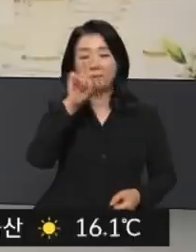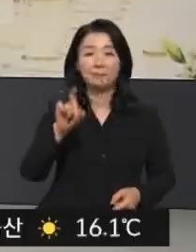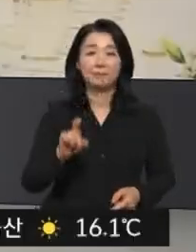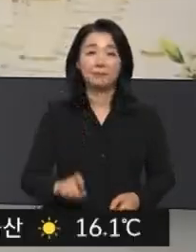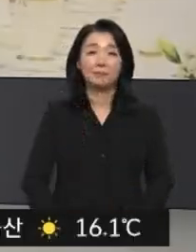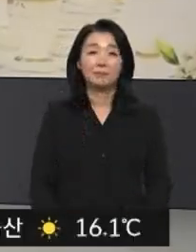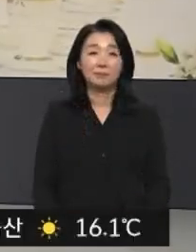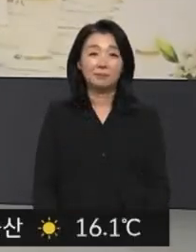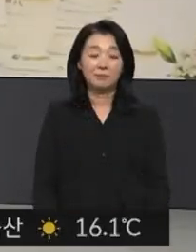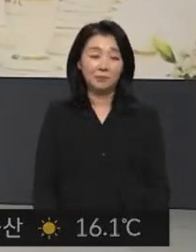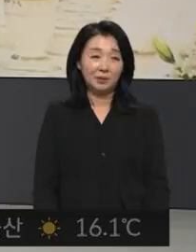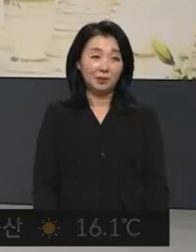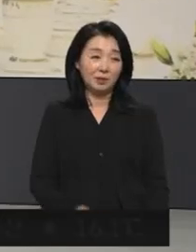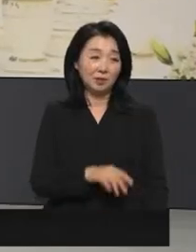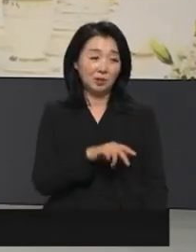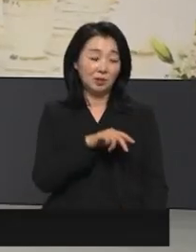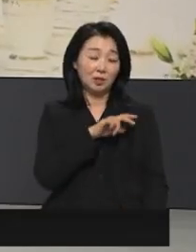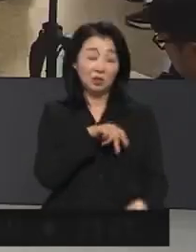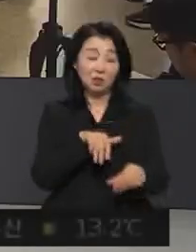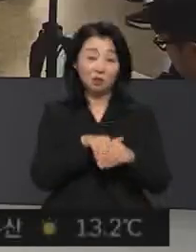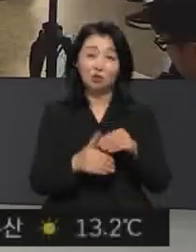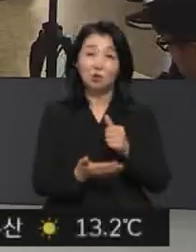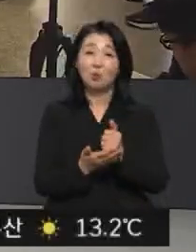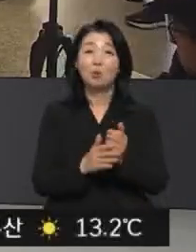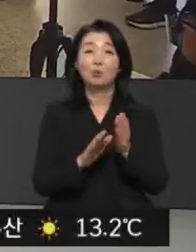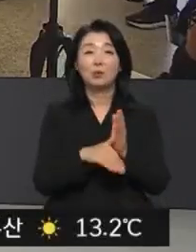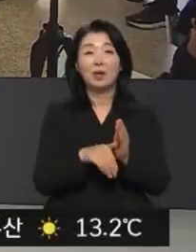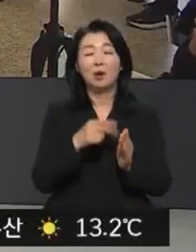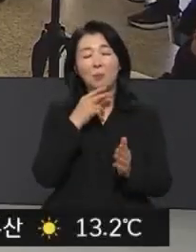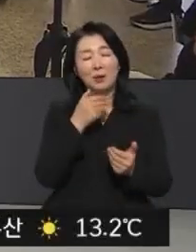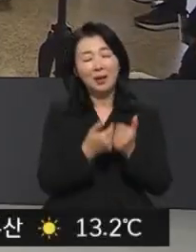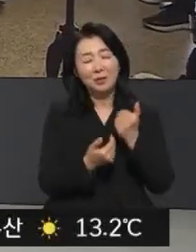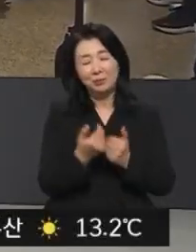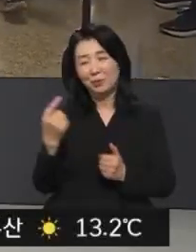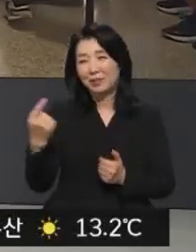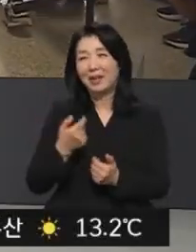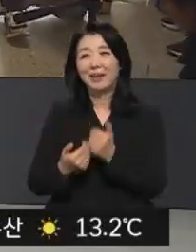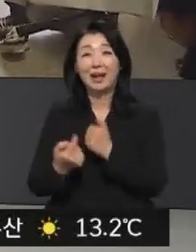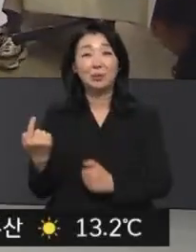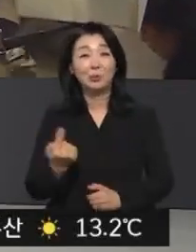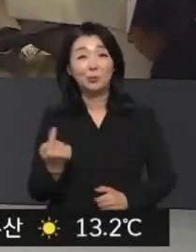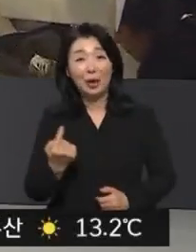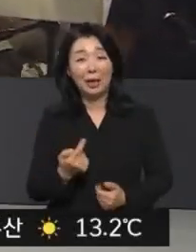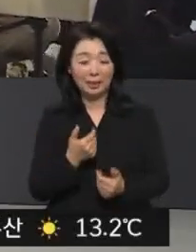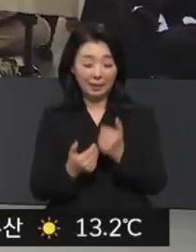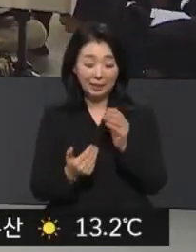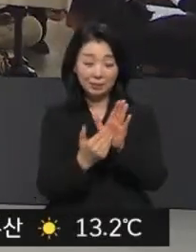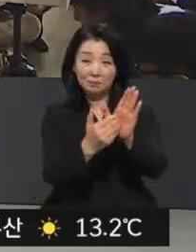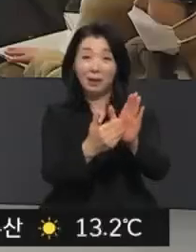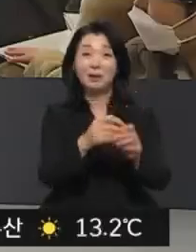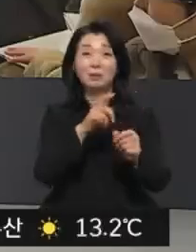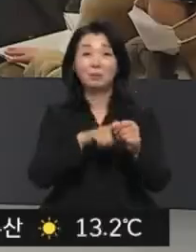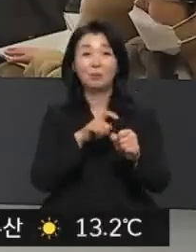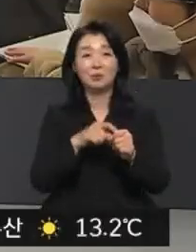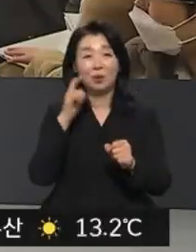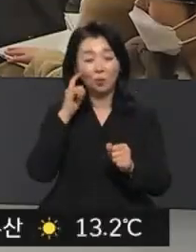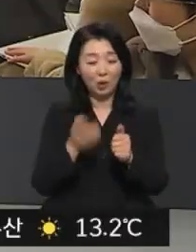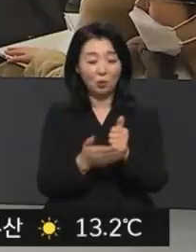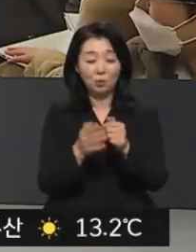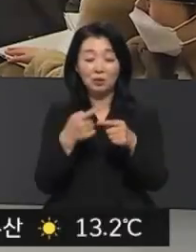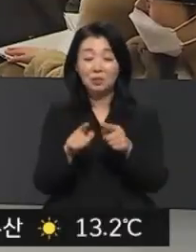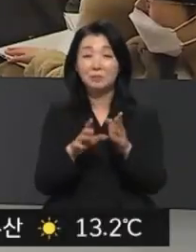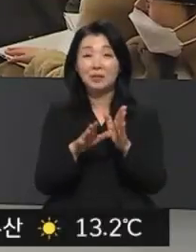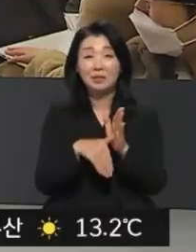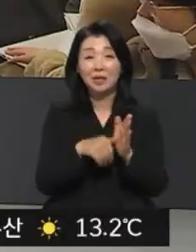공천 국면이 되면 없던 갈등도 절로 생기는 정치권입니다. 우선 이런 갈등을 미리 차단하기 위해서 이 공천 심사의